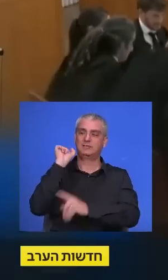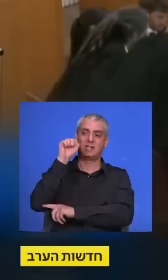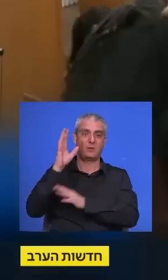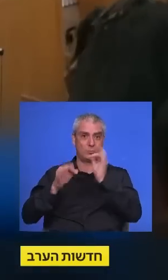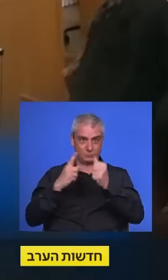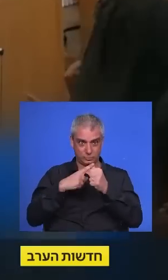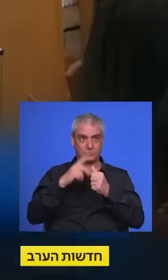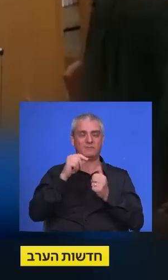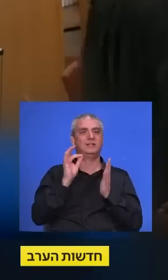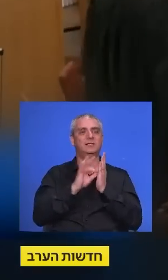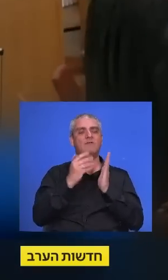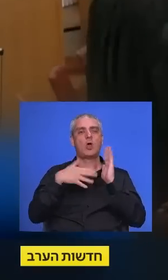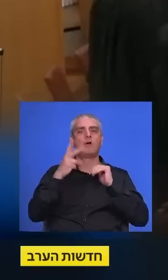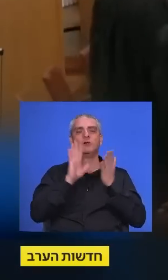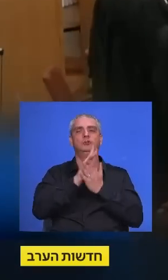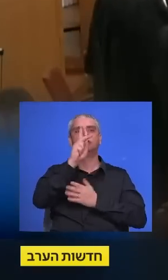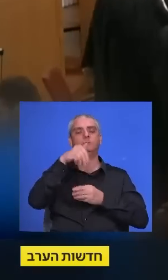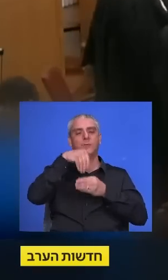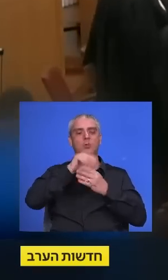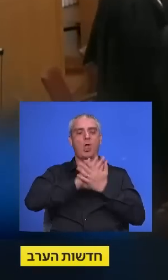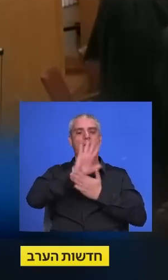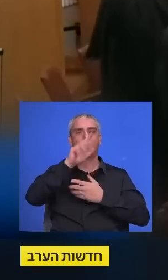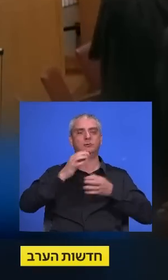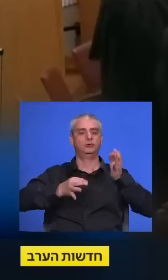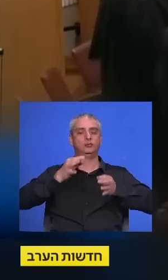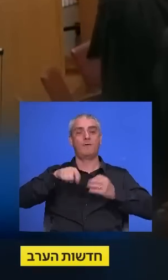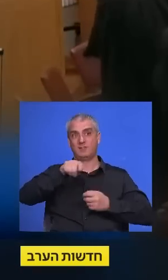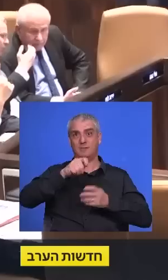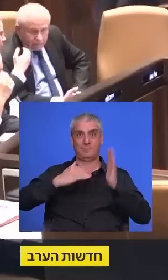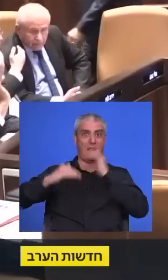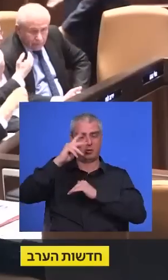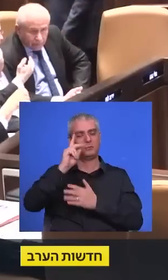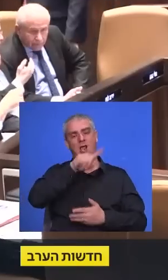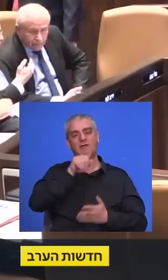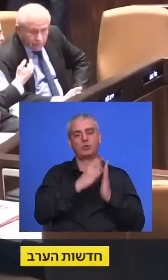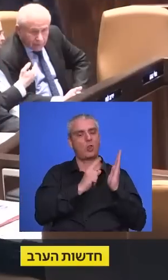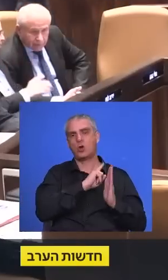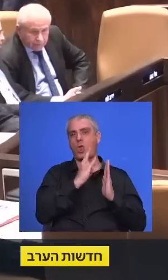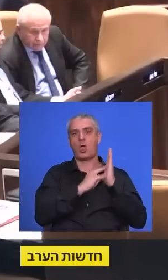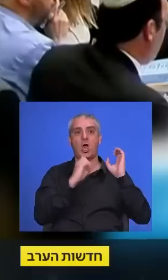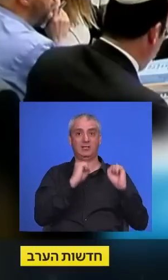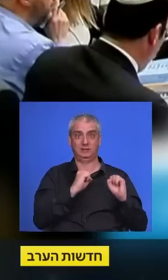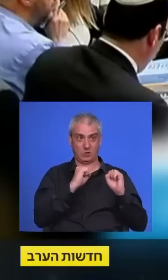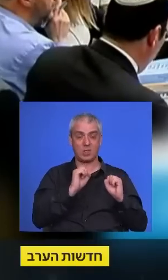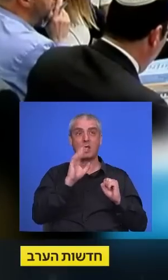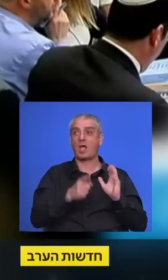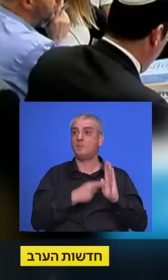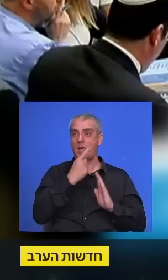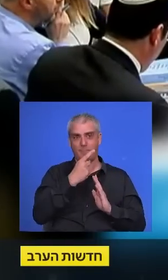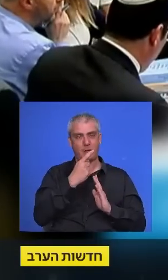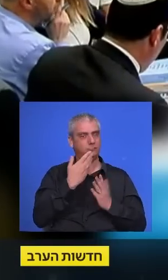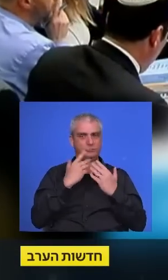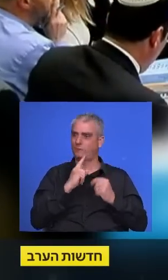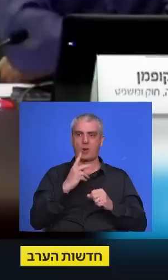הסעיף שידרוש רוב של 12 מ-15 שופטי העליון כדי לפסול חוק שאיננו חוק יסוד. גם הפעם הישיבה לא